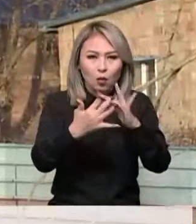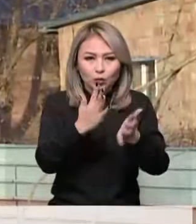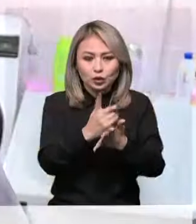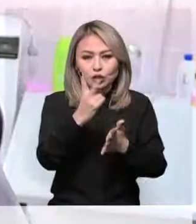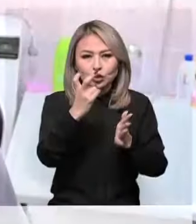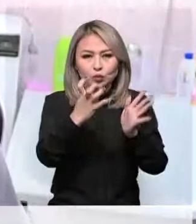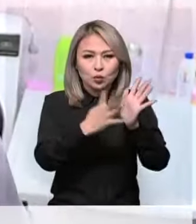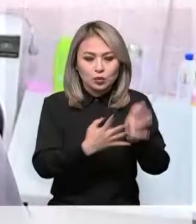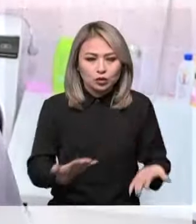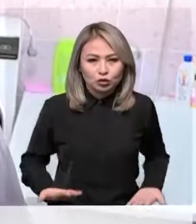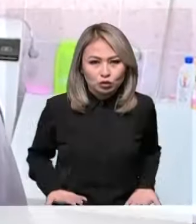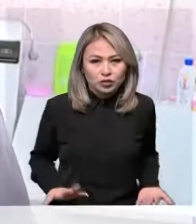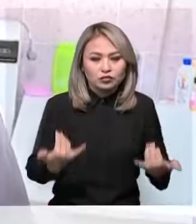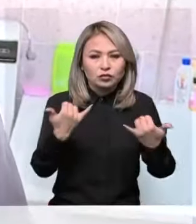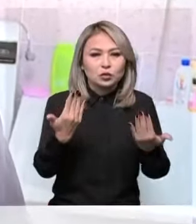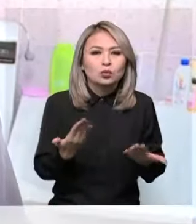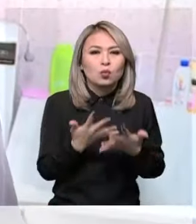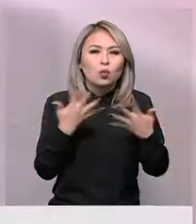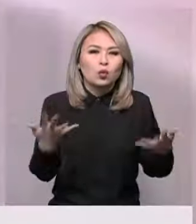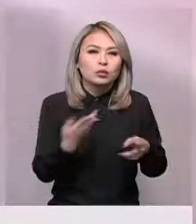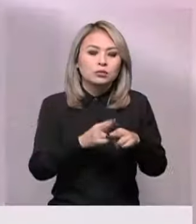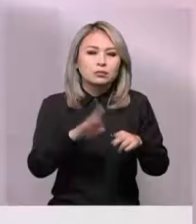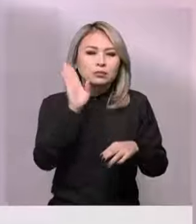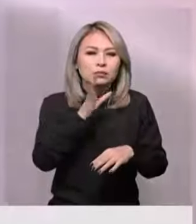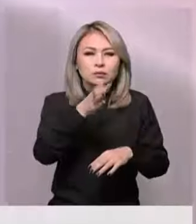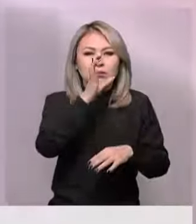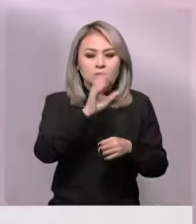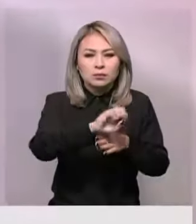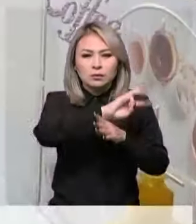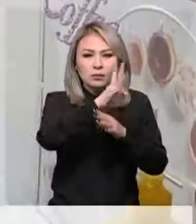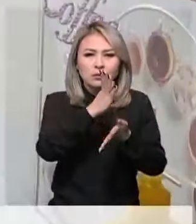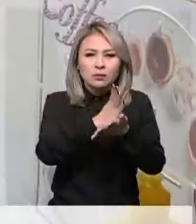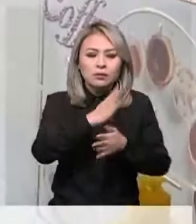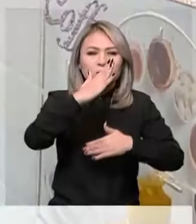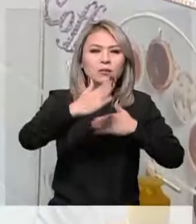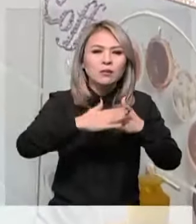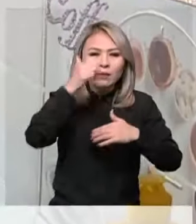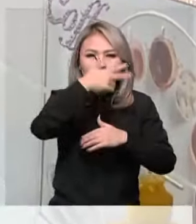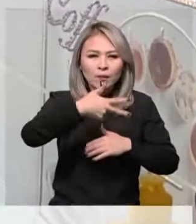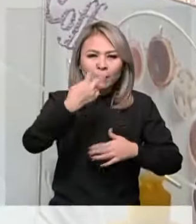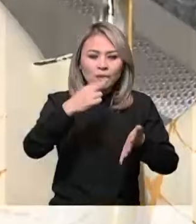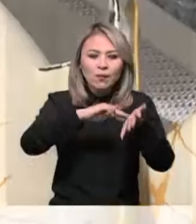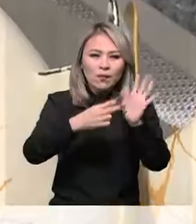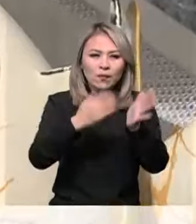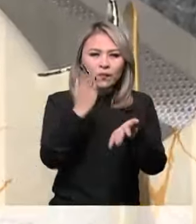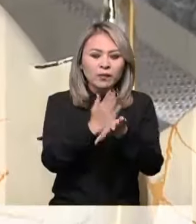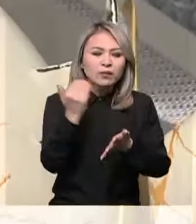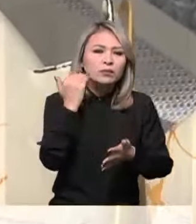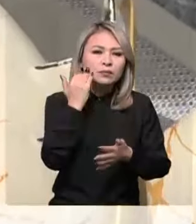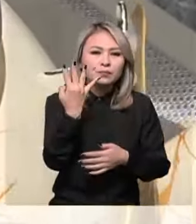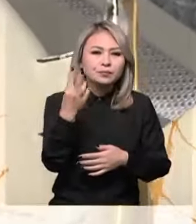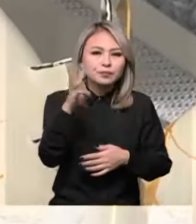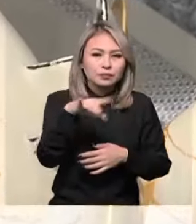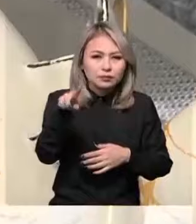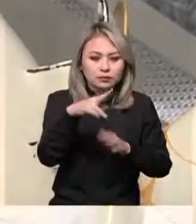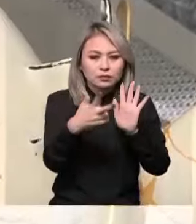мың адам тұрады. Бүгінгі таңда тұрғындардың 95% тіршілік нәрімен қамтылған. Алдағы жылы тағы 32 жоба жүзеге асырылмақ. Оған қазынадан 4 миллиард